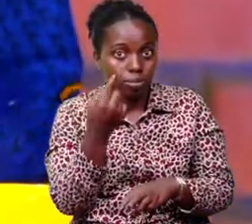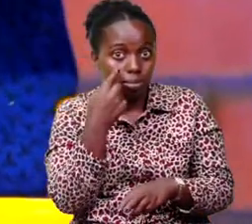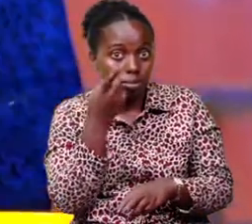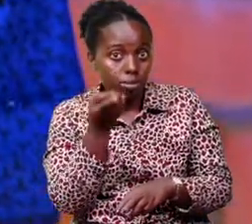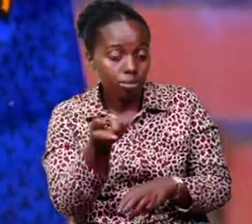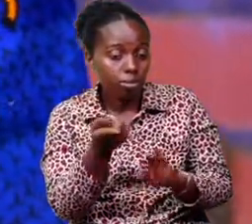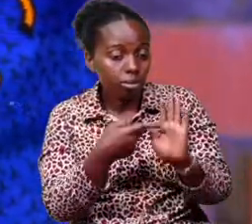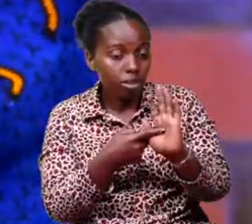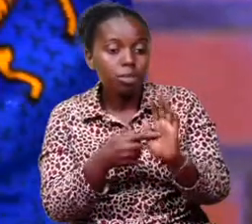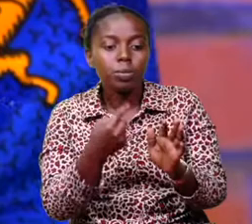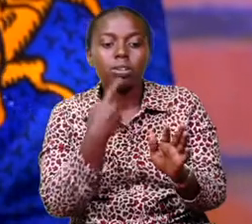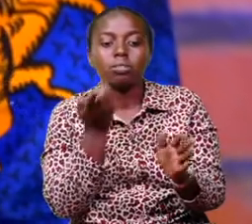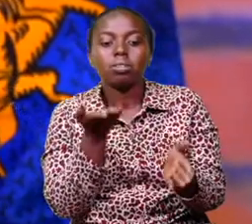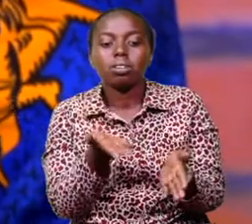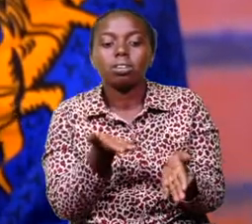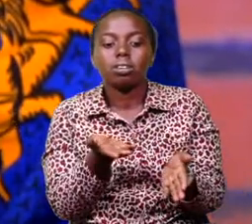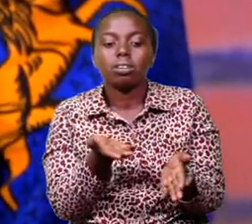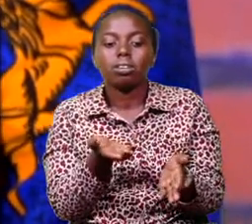Nk'ibi nakubwira.